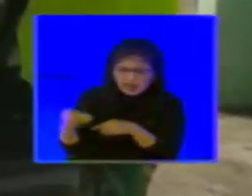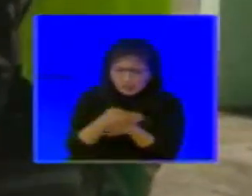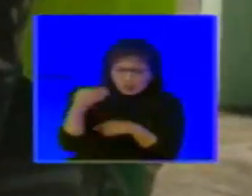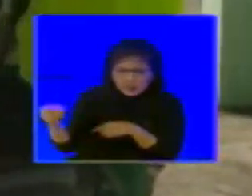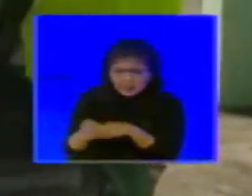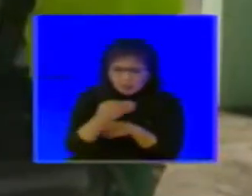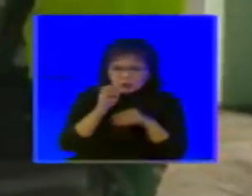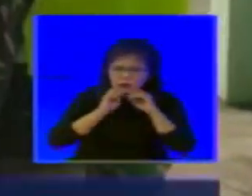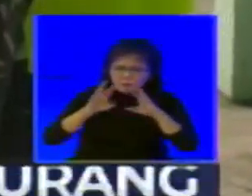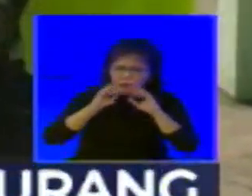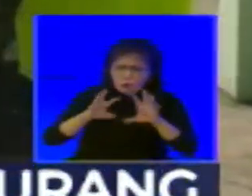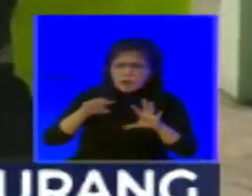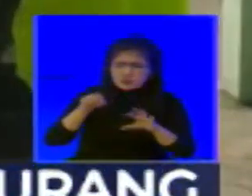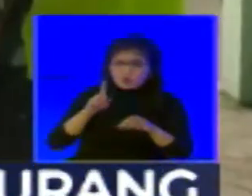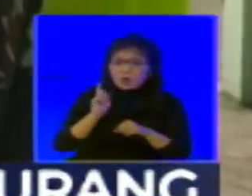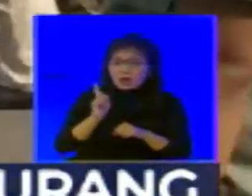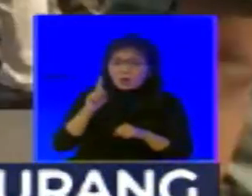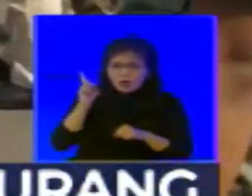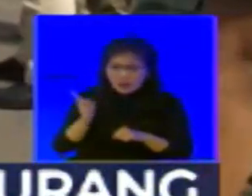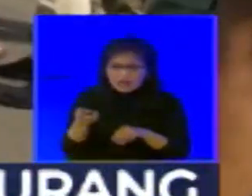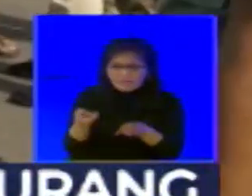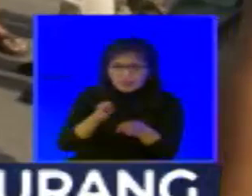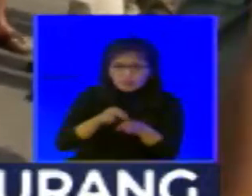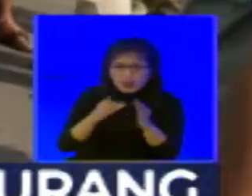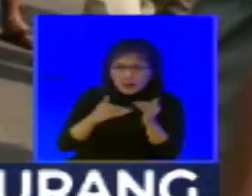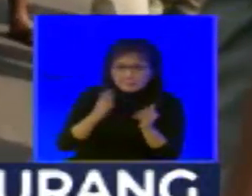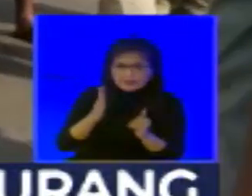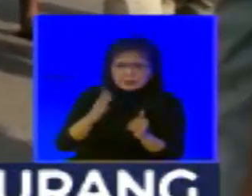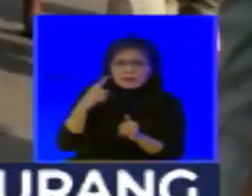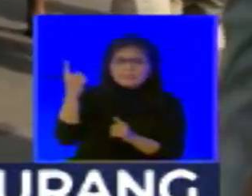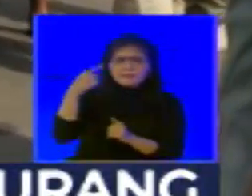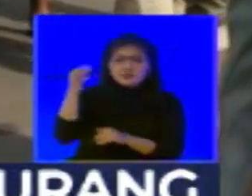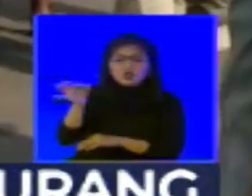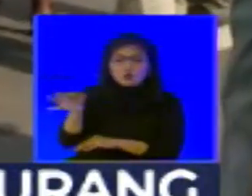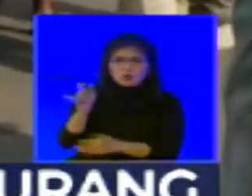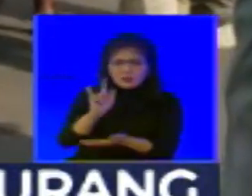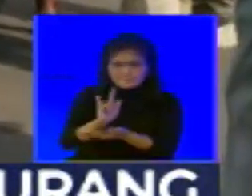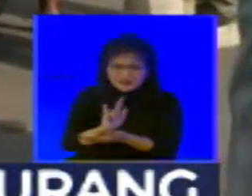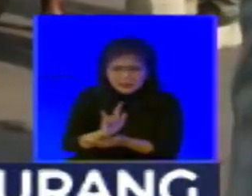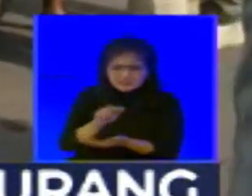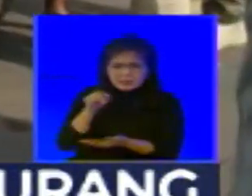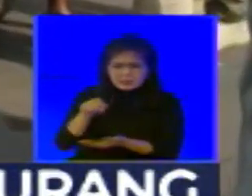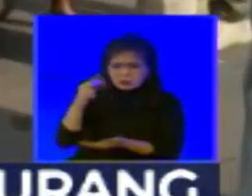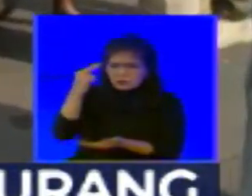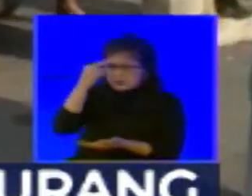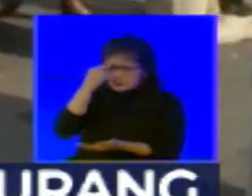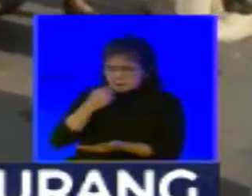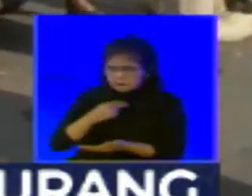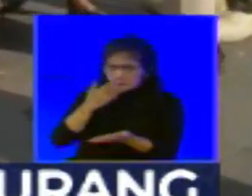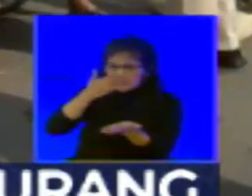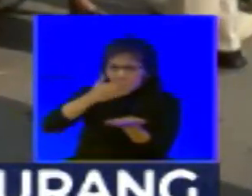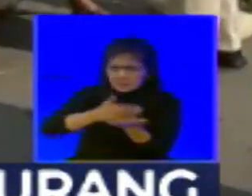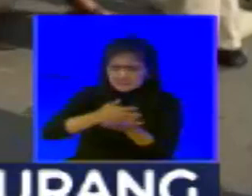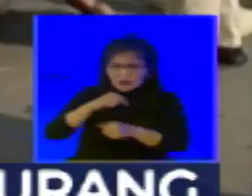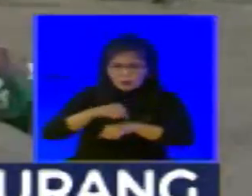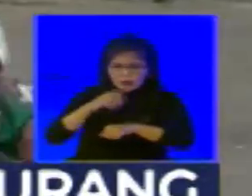yang kedapatan melebihi kapasitas penumpang. Pemkot Bekasi telah menerapkan pengecekan suhu tubuh di perbatasan, pemberlakuan jam malam hingga